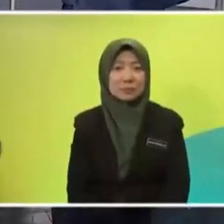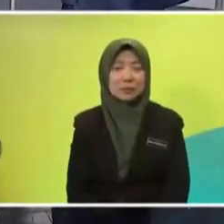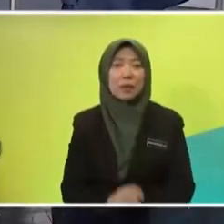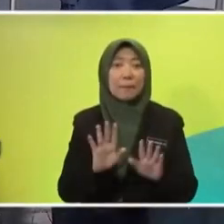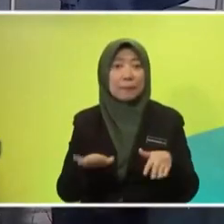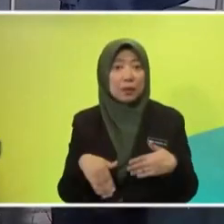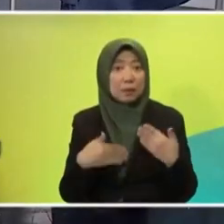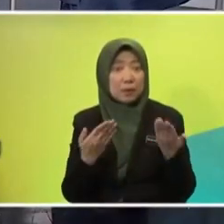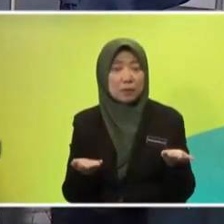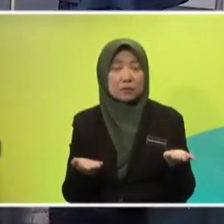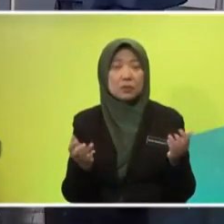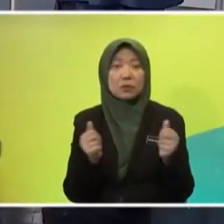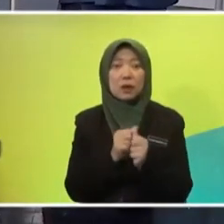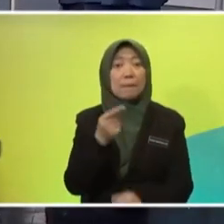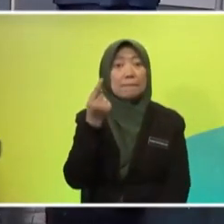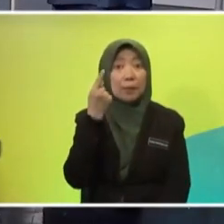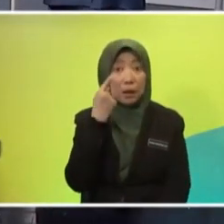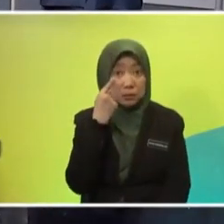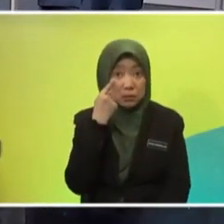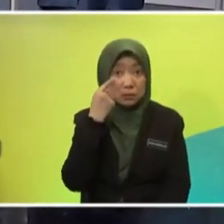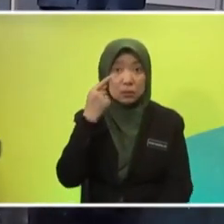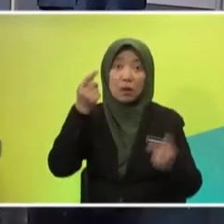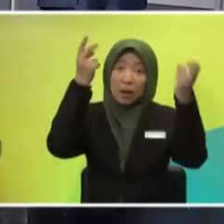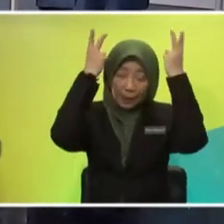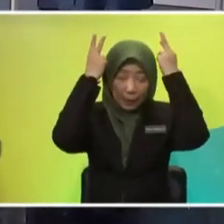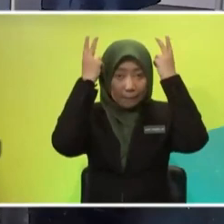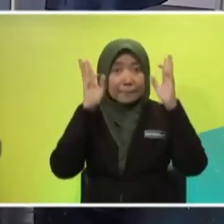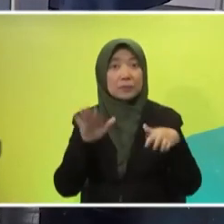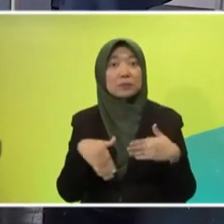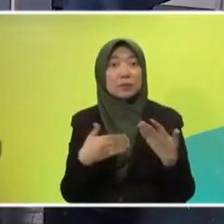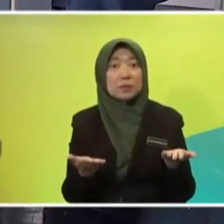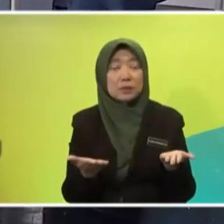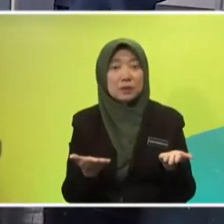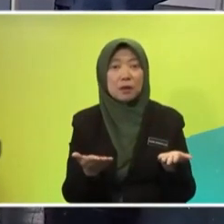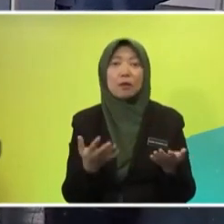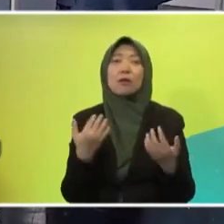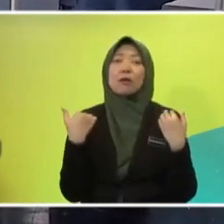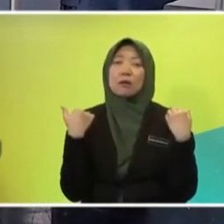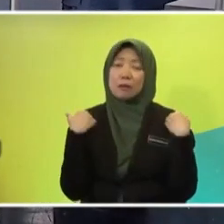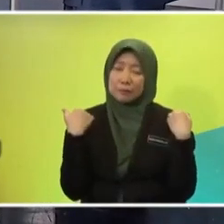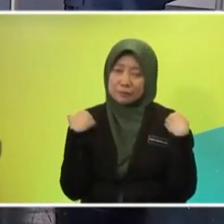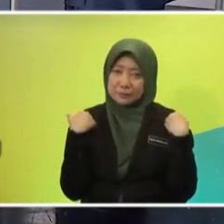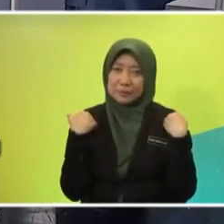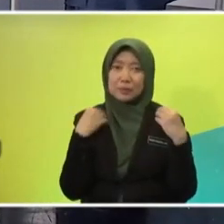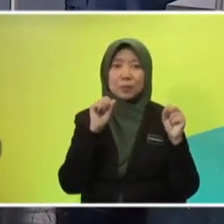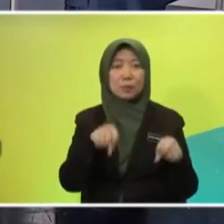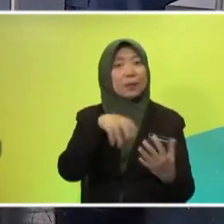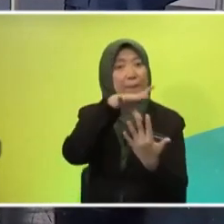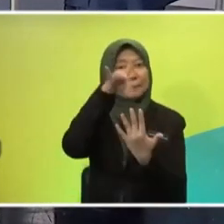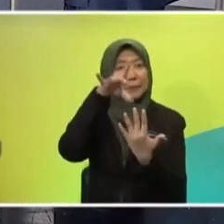bagaimana pula dengan matanya? Oh, matanya cikgu telah sediakan. Cuba tengok di hadapan tu. Boleh pilih warna apa saja